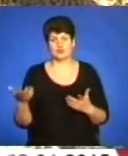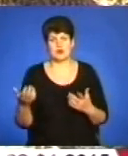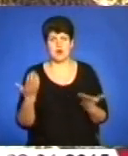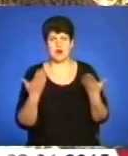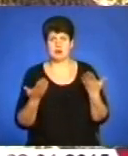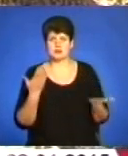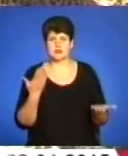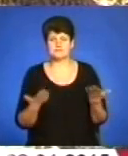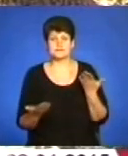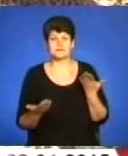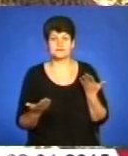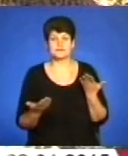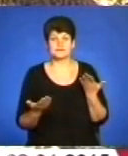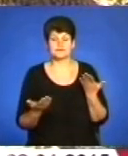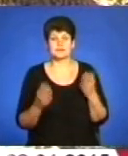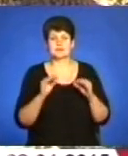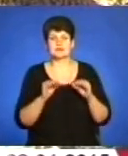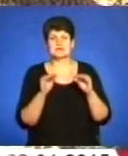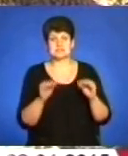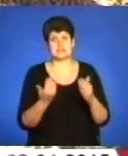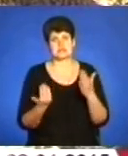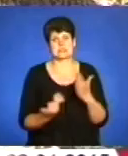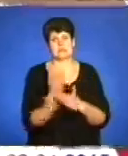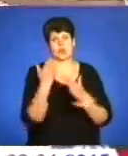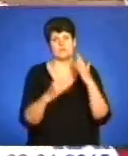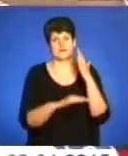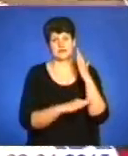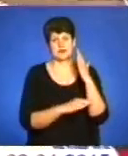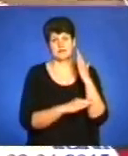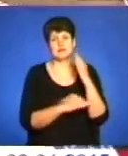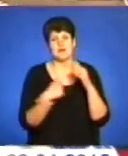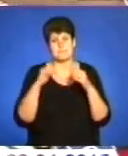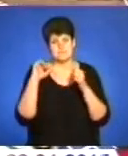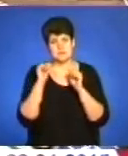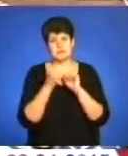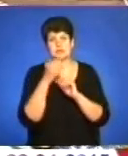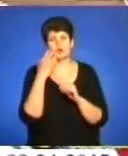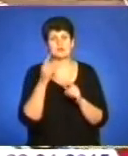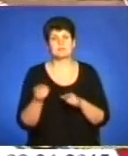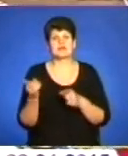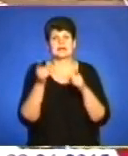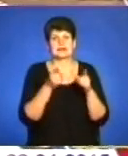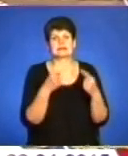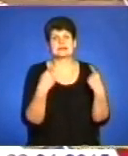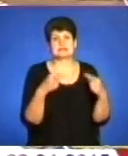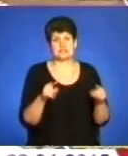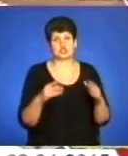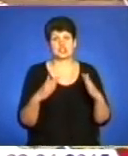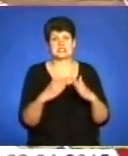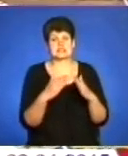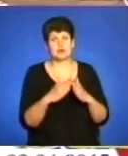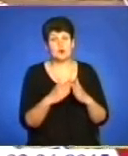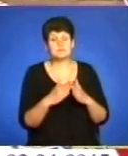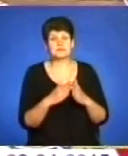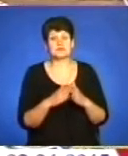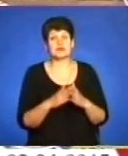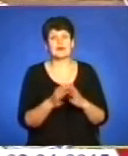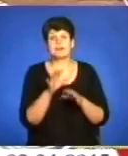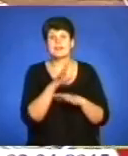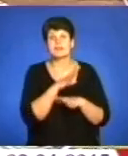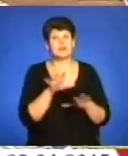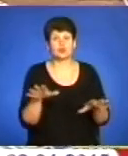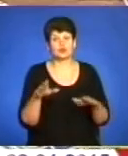Але садяться нові дерева. Я пам'ятаю, як ми переїхали на інше житло з батьком, і не було навколо дерев, і